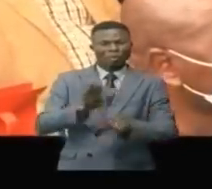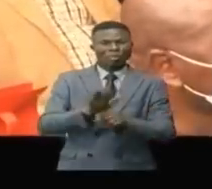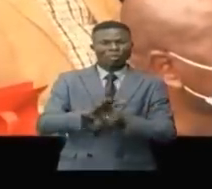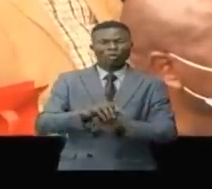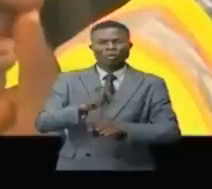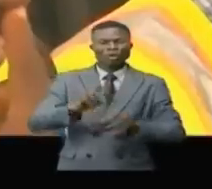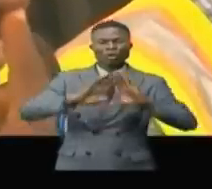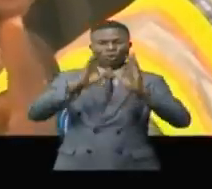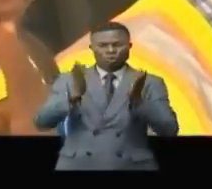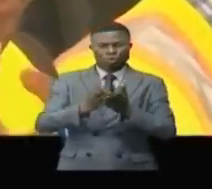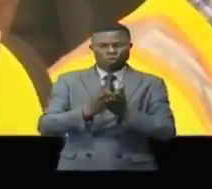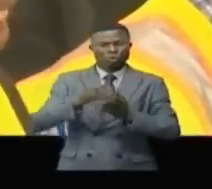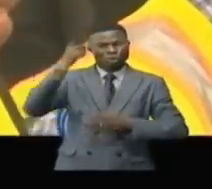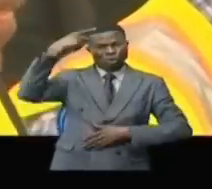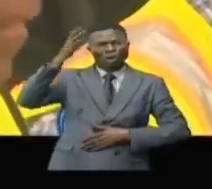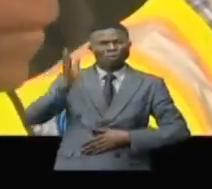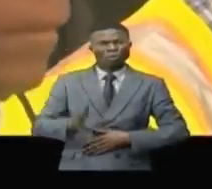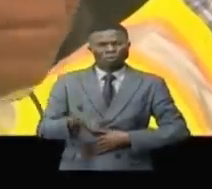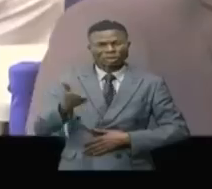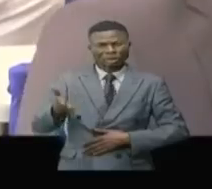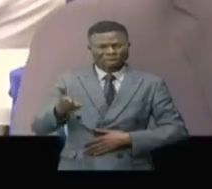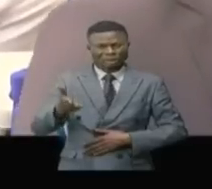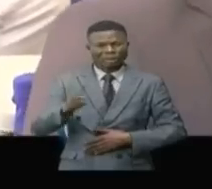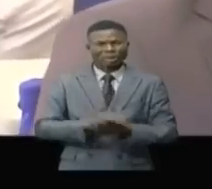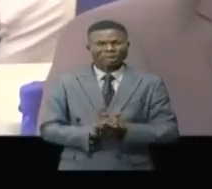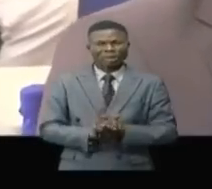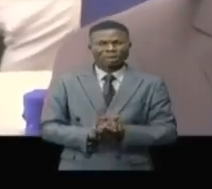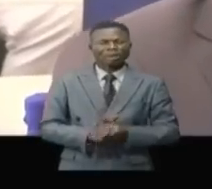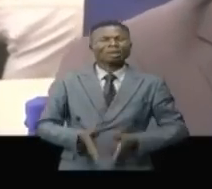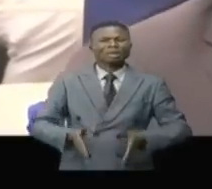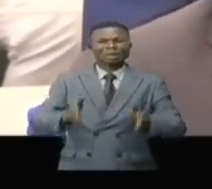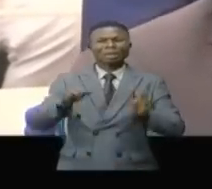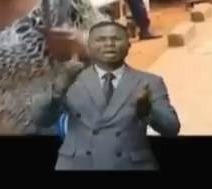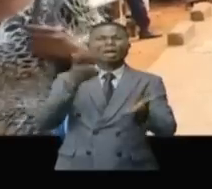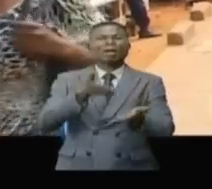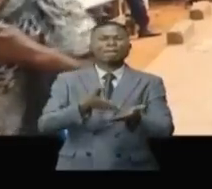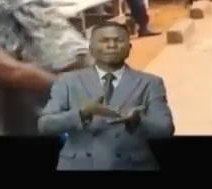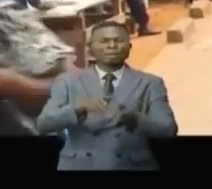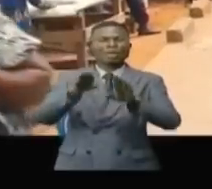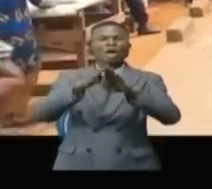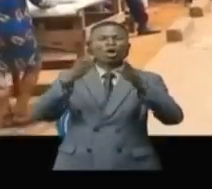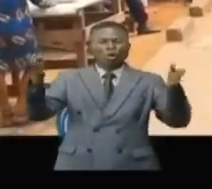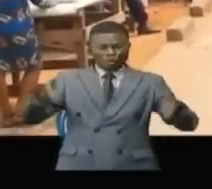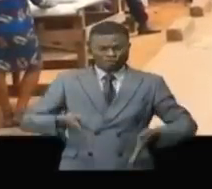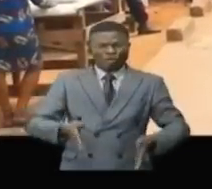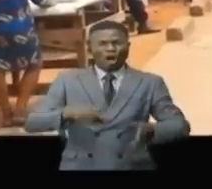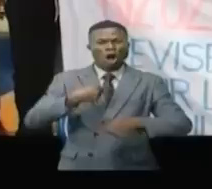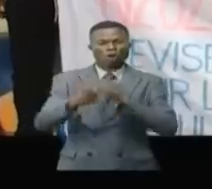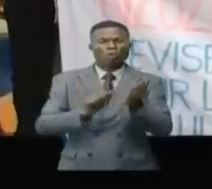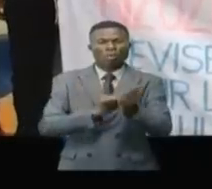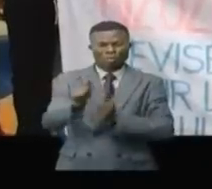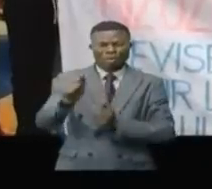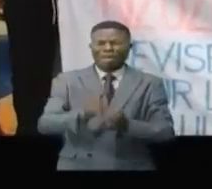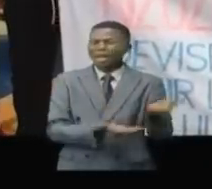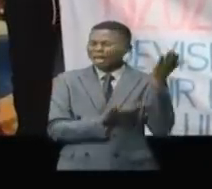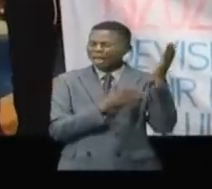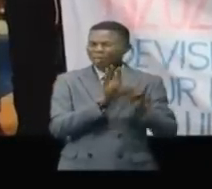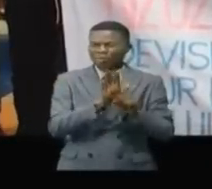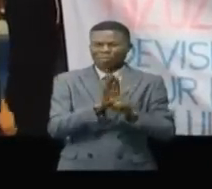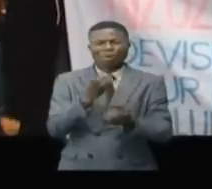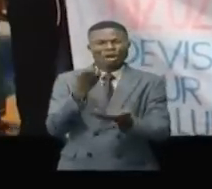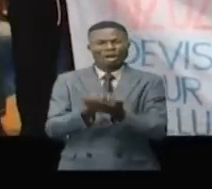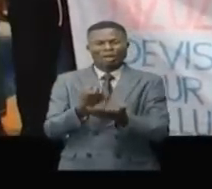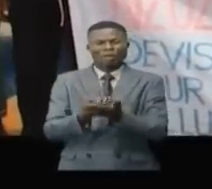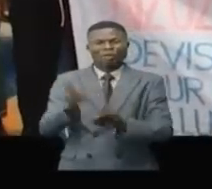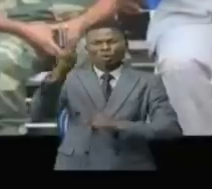toutes les forces vives sociales provinciales, cette sobre et symbolique cérémonie de la réouverture de cette route, d'une grande importance économique pour les